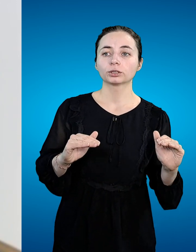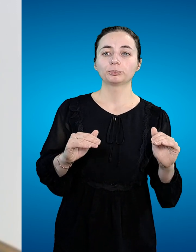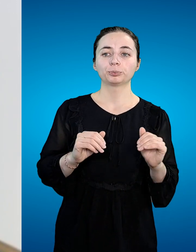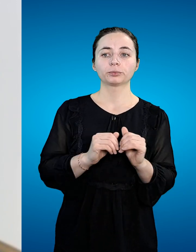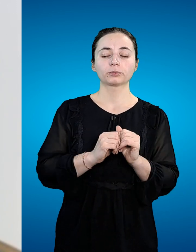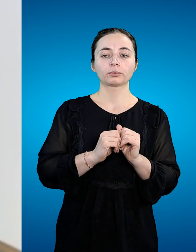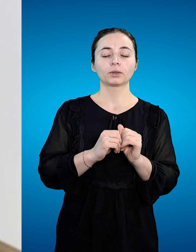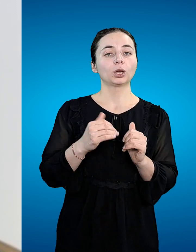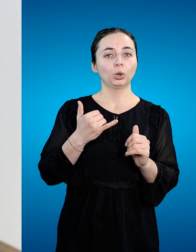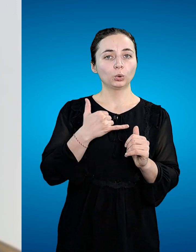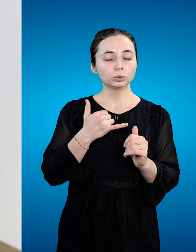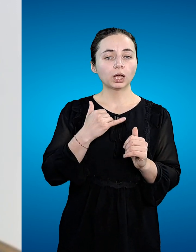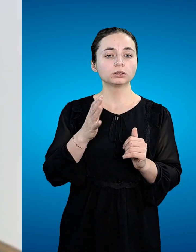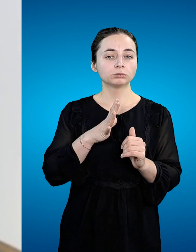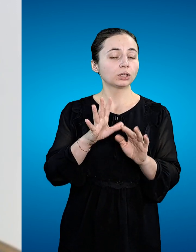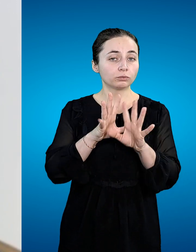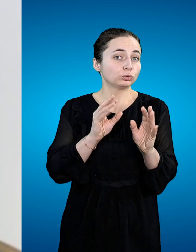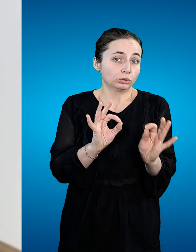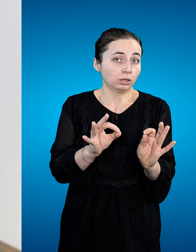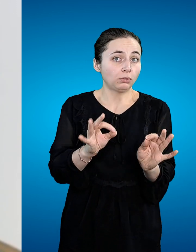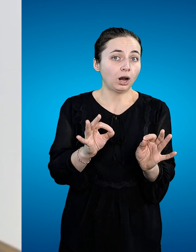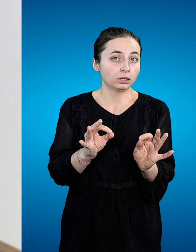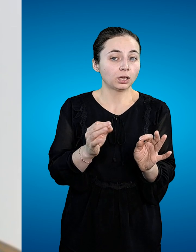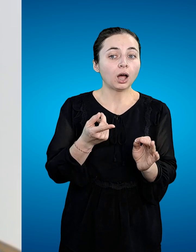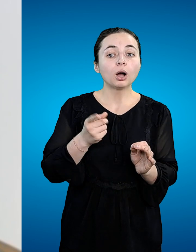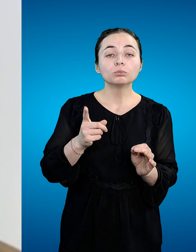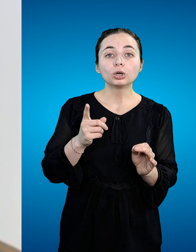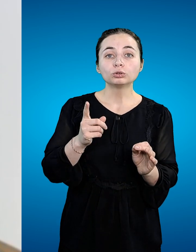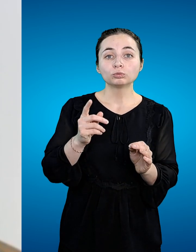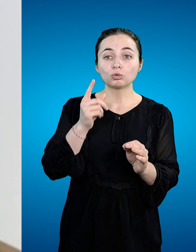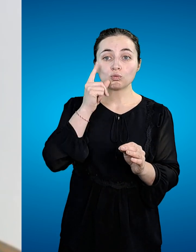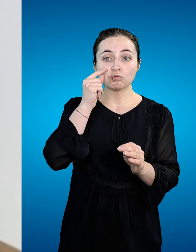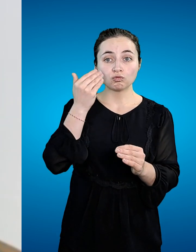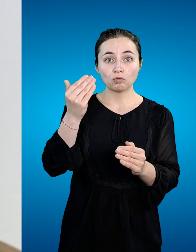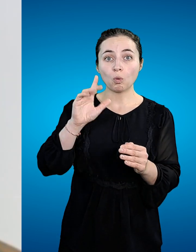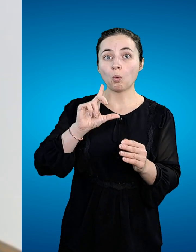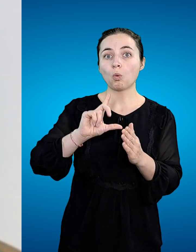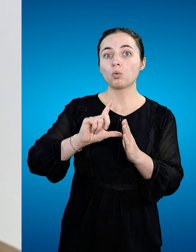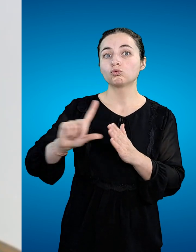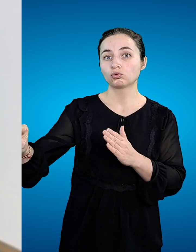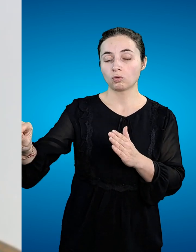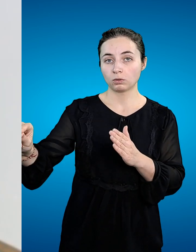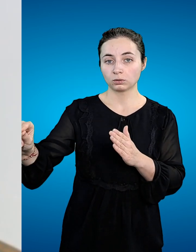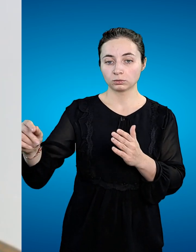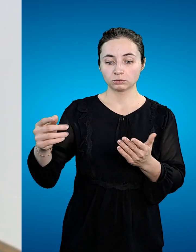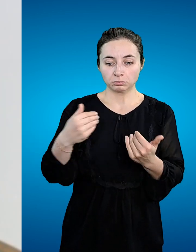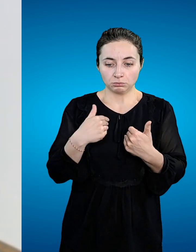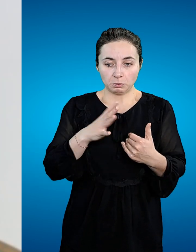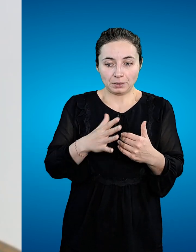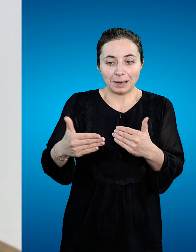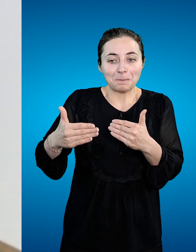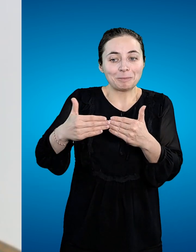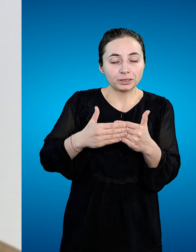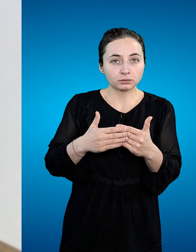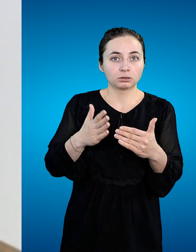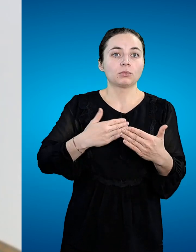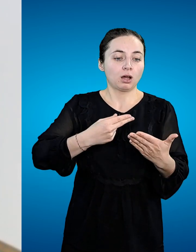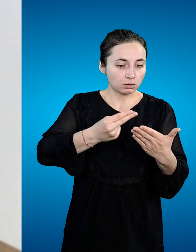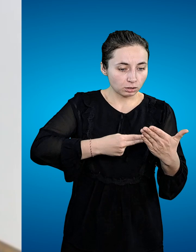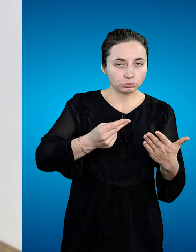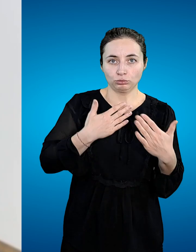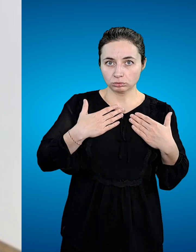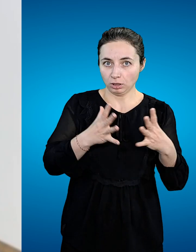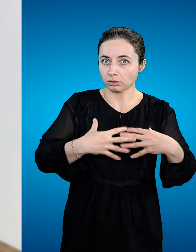дети, у нас было все нормально. Почему он ушел от меня? У нас, мы же были близкими,